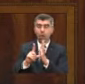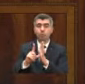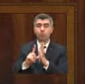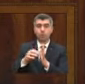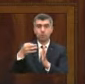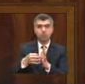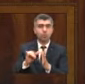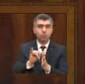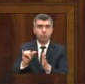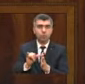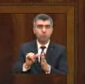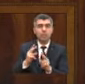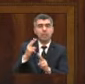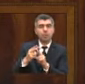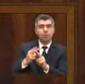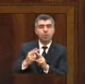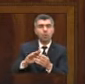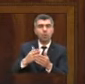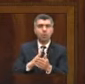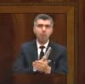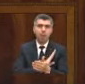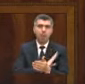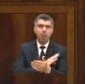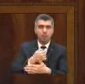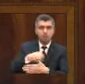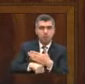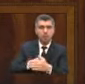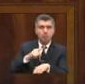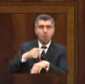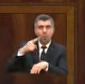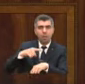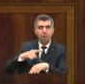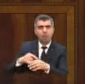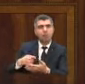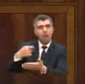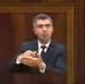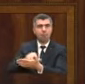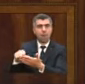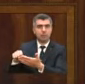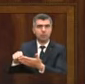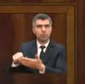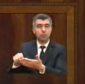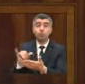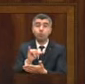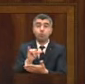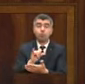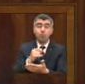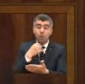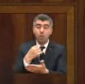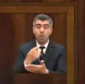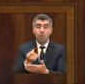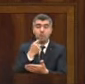الواجبات، ماشي شنو سميتك سميت باك فوقاش زايد الله يعاون سير تخلص. شنو هما شنو سلات العلاجات اللي غنستافد